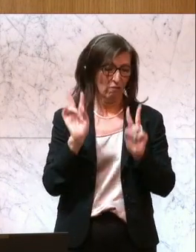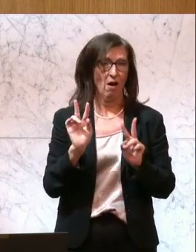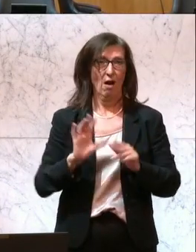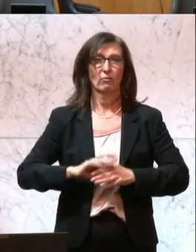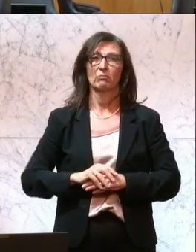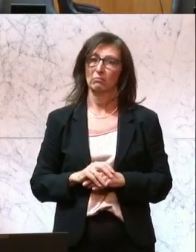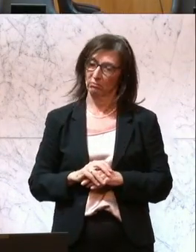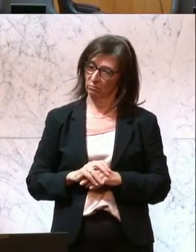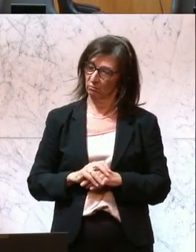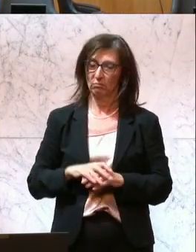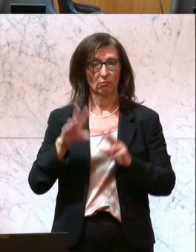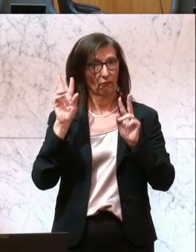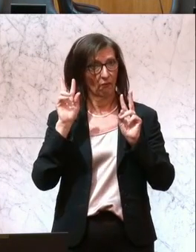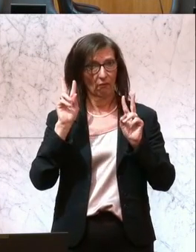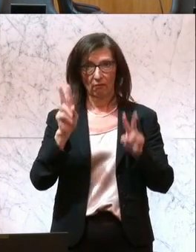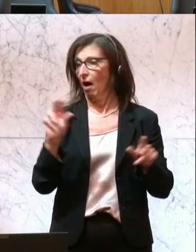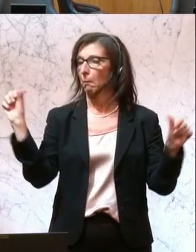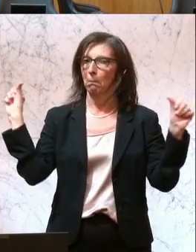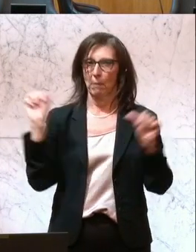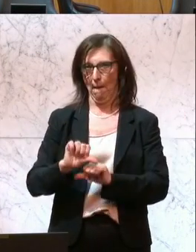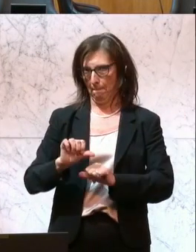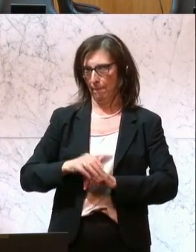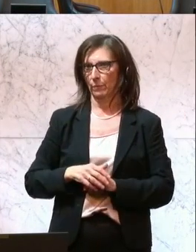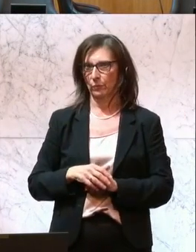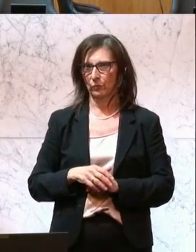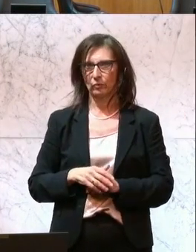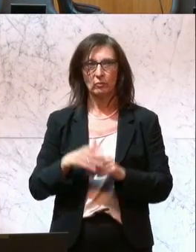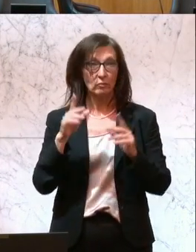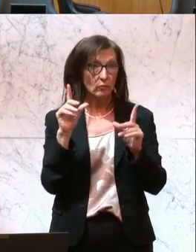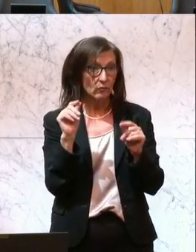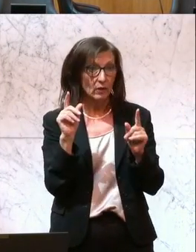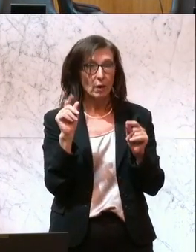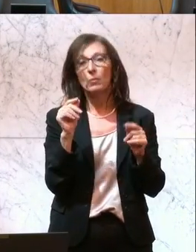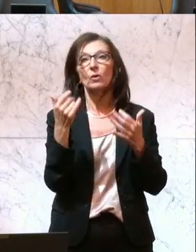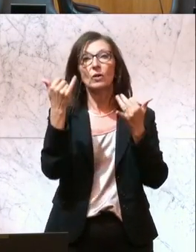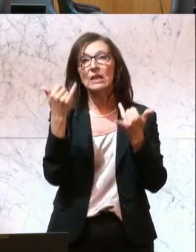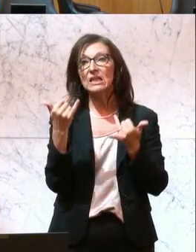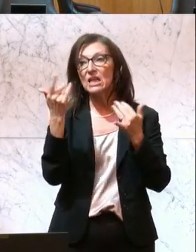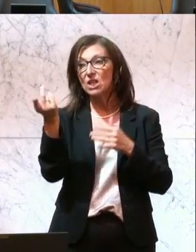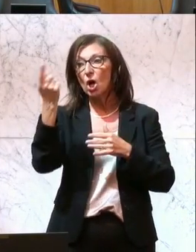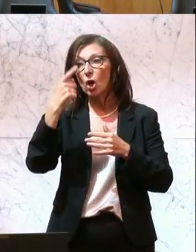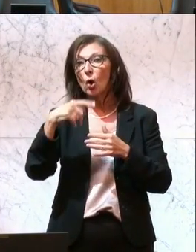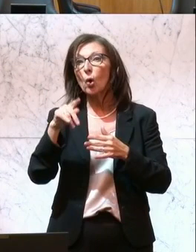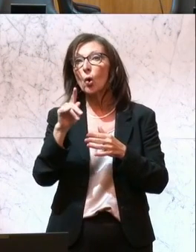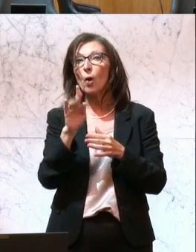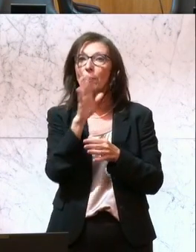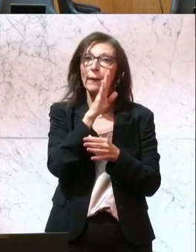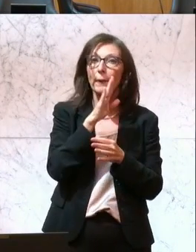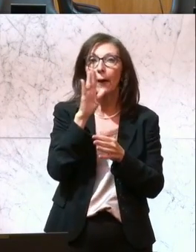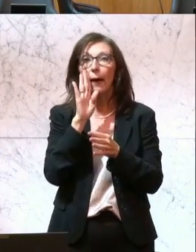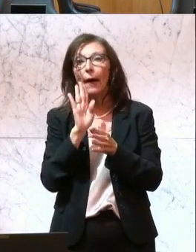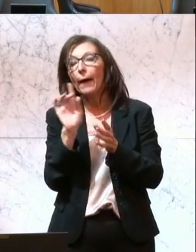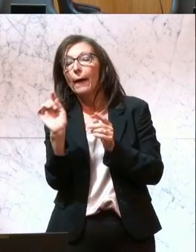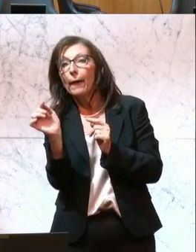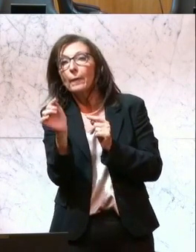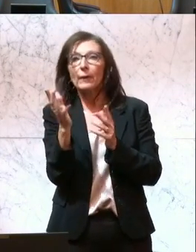ein Bauchfleck. Und es ist eine Privatisierung durch die Hintertür. Denn während, also